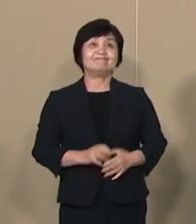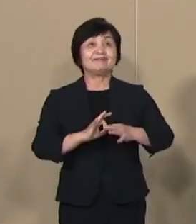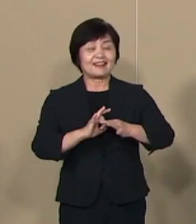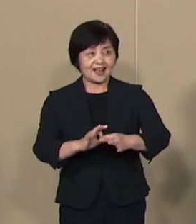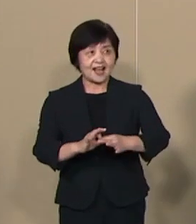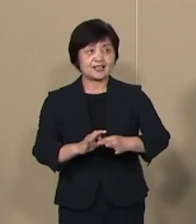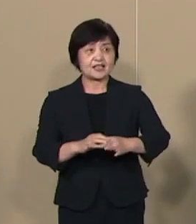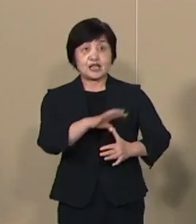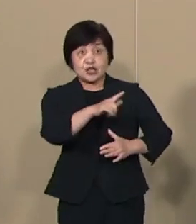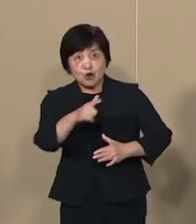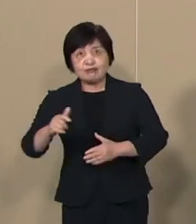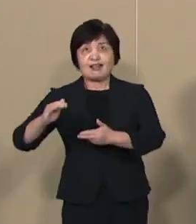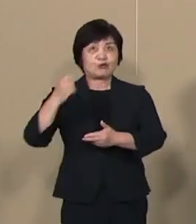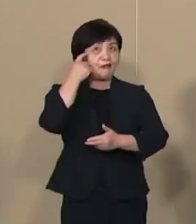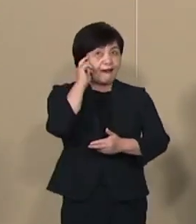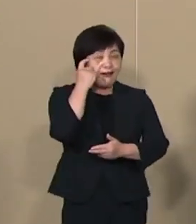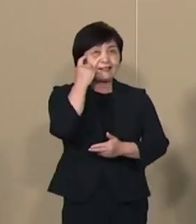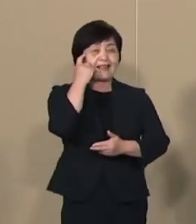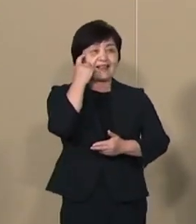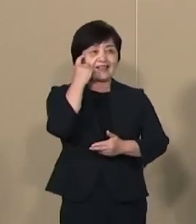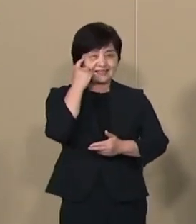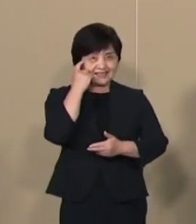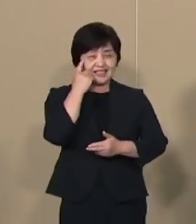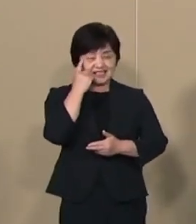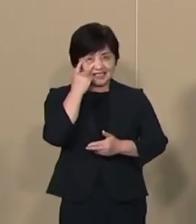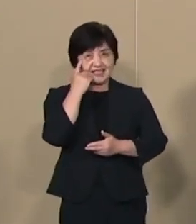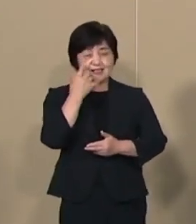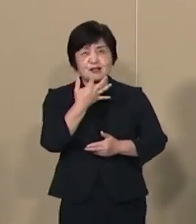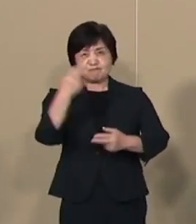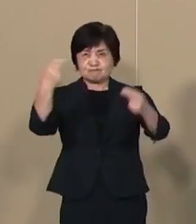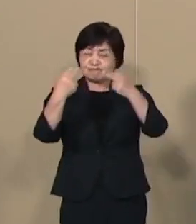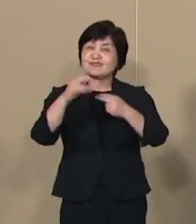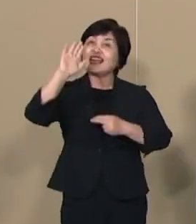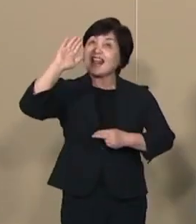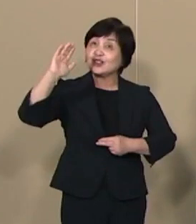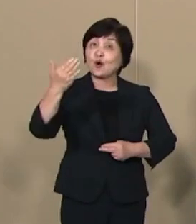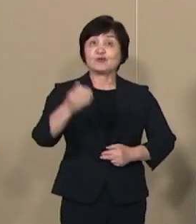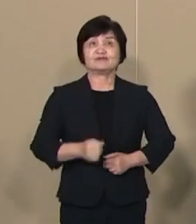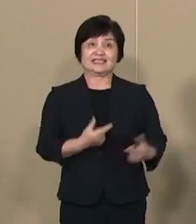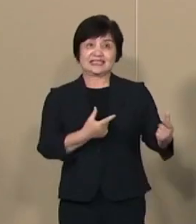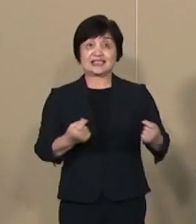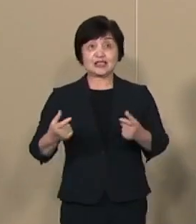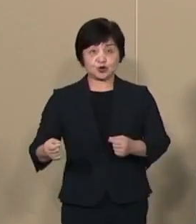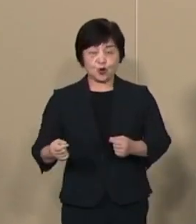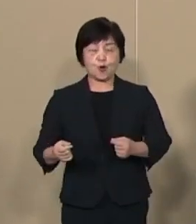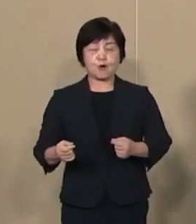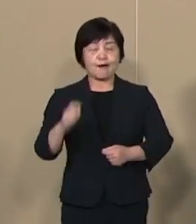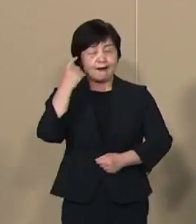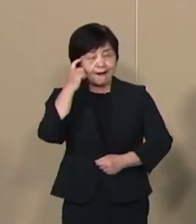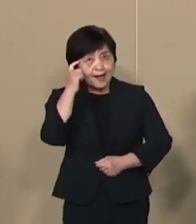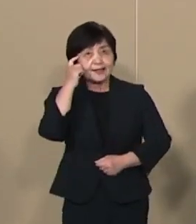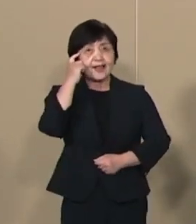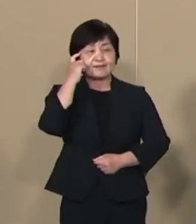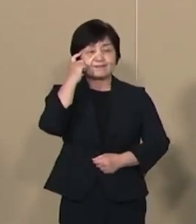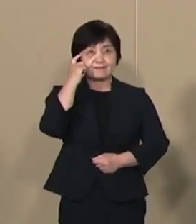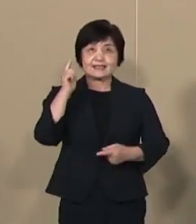なんかいろんなこと考えてるからまた色物みたいになるんですよああのちゃんと戦略を練って一番